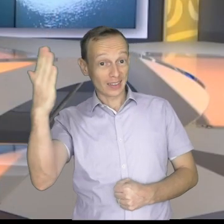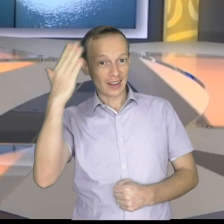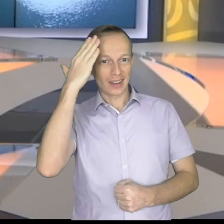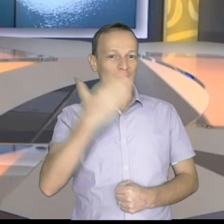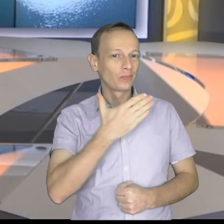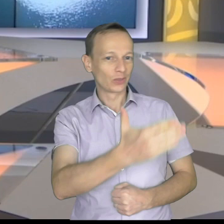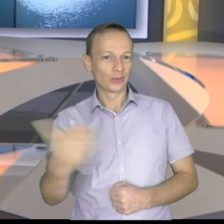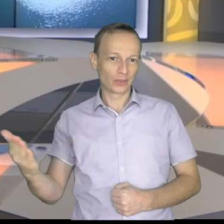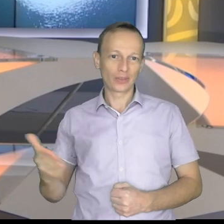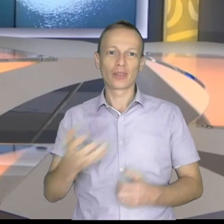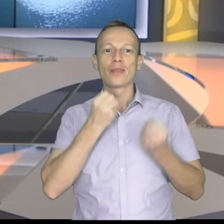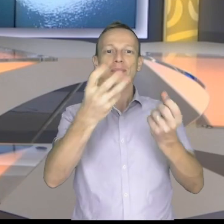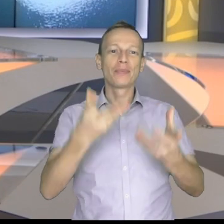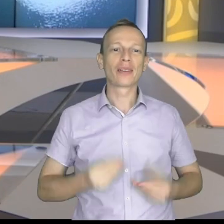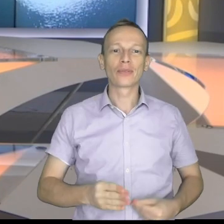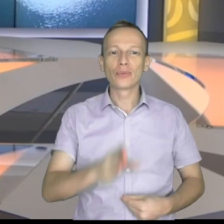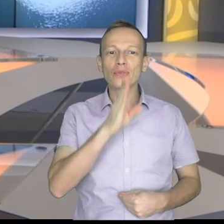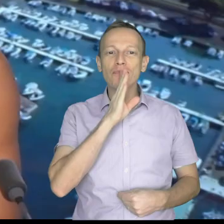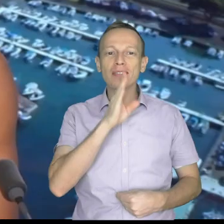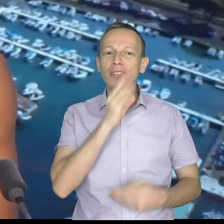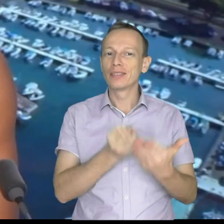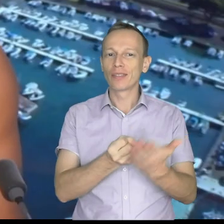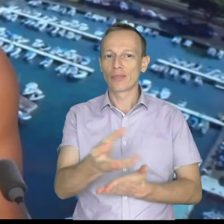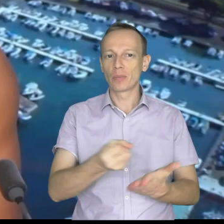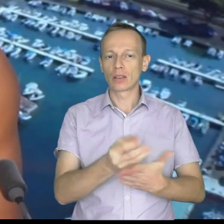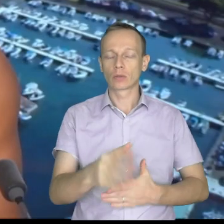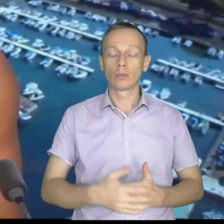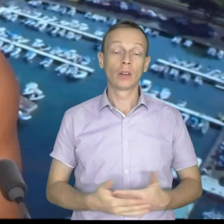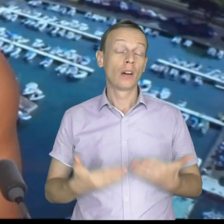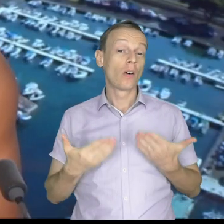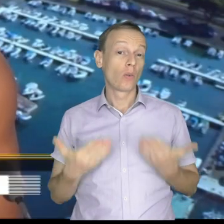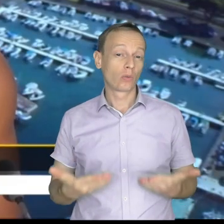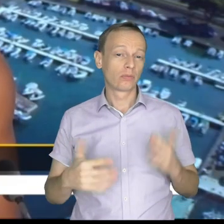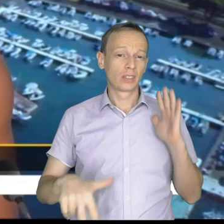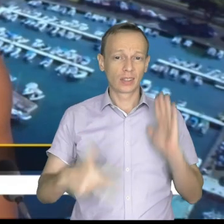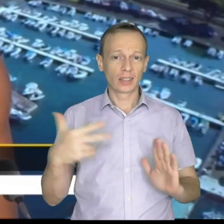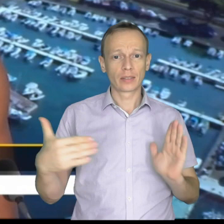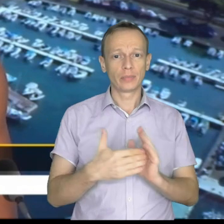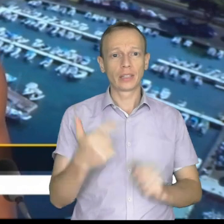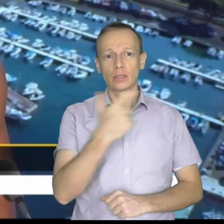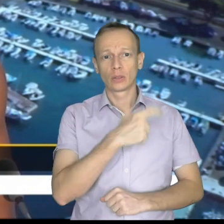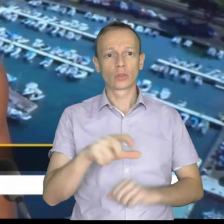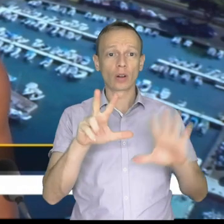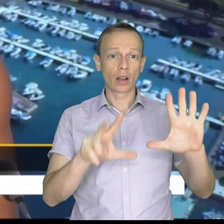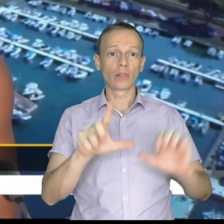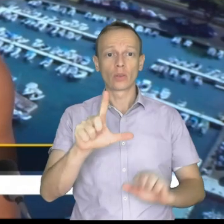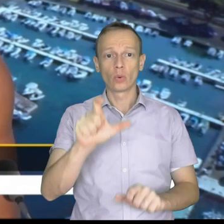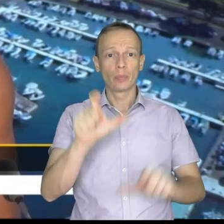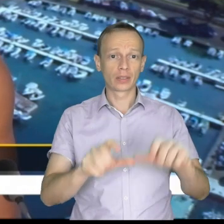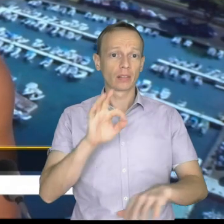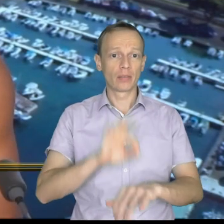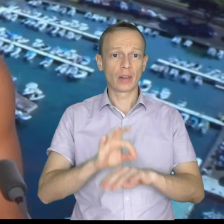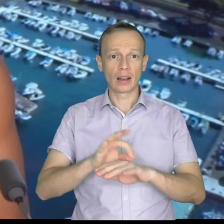Yorana Emery, bonjour à tous et bienvenue dans votre édition de la mi-journée. On compte donc 13 282 cas cumulés